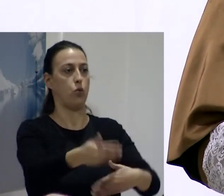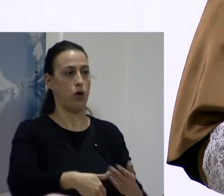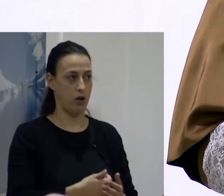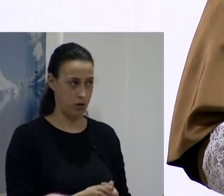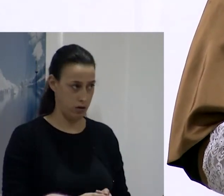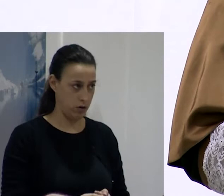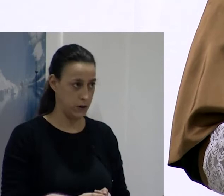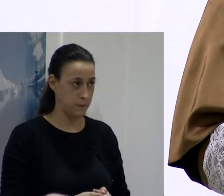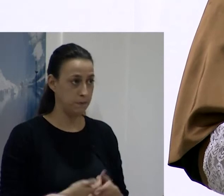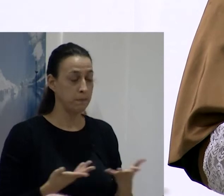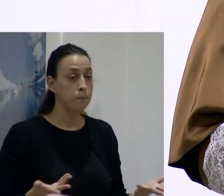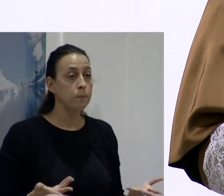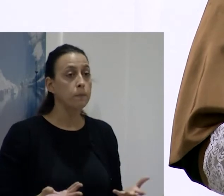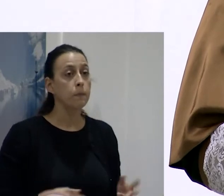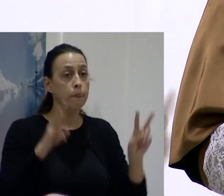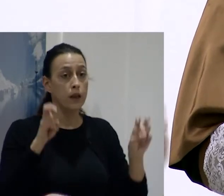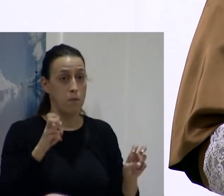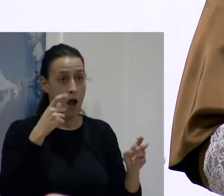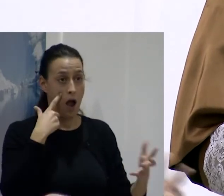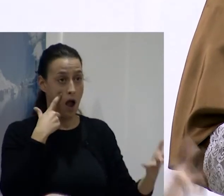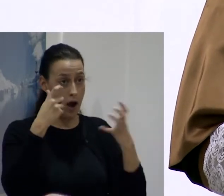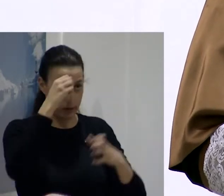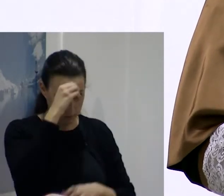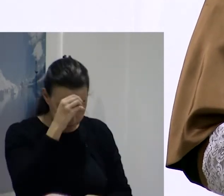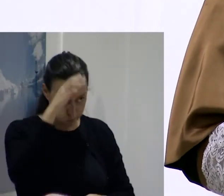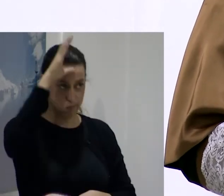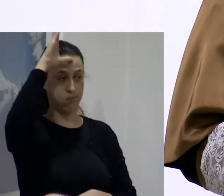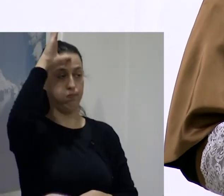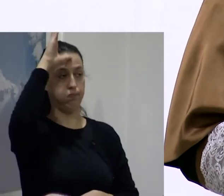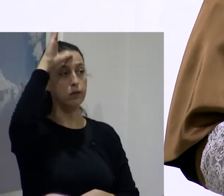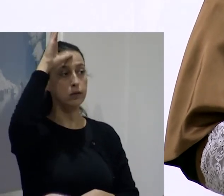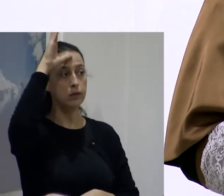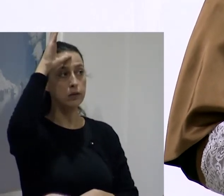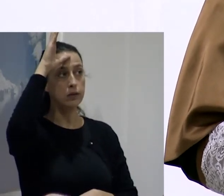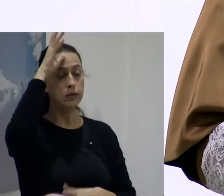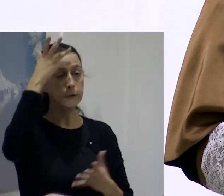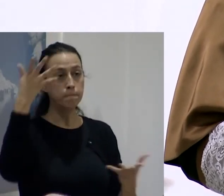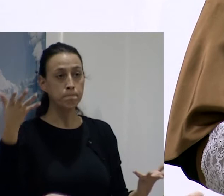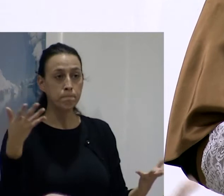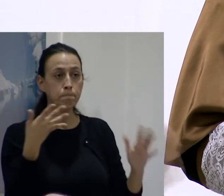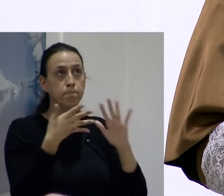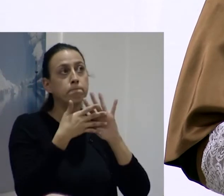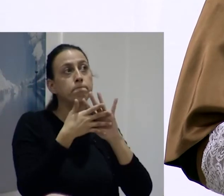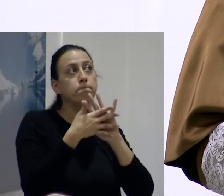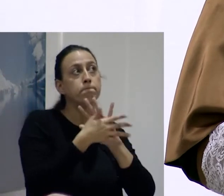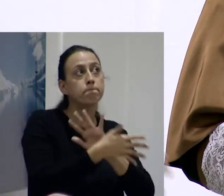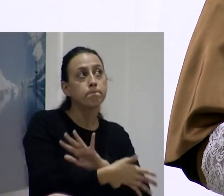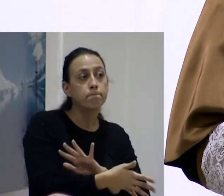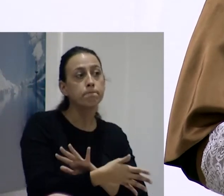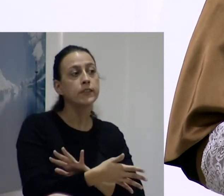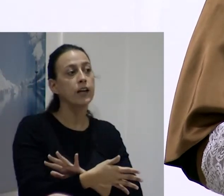Per suposat, el saber d'art és també un saber, sotmès, com tots els sabers, a l'exigència de